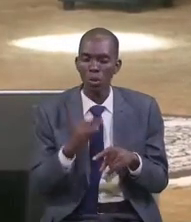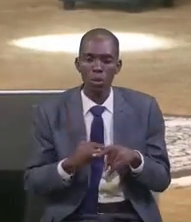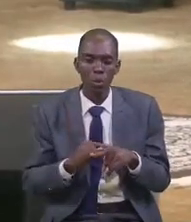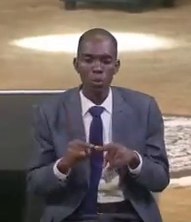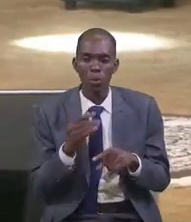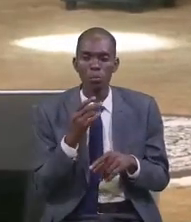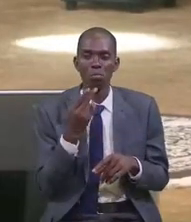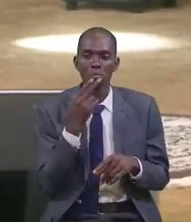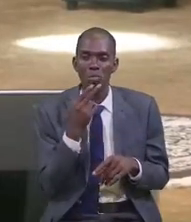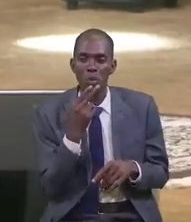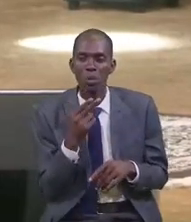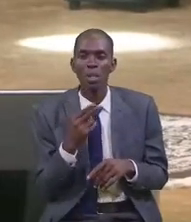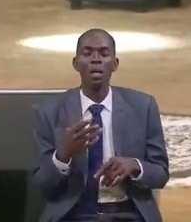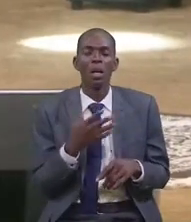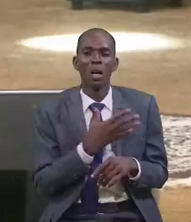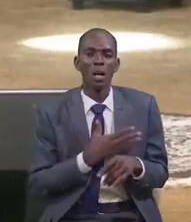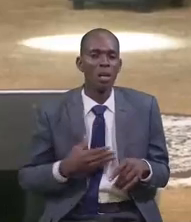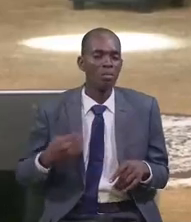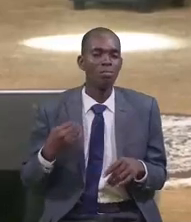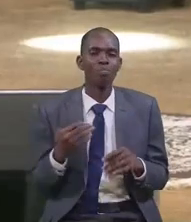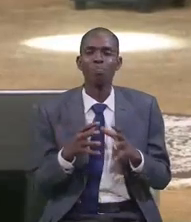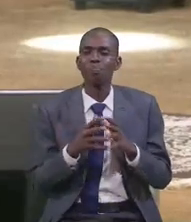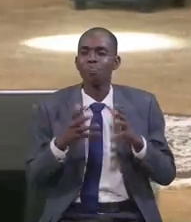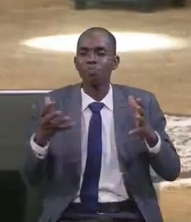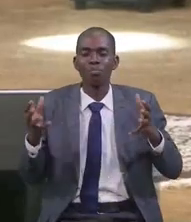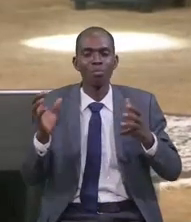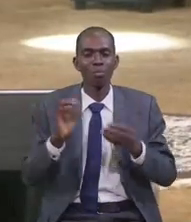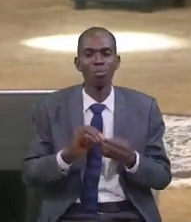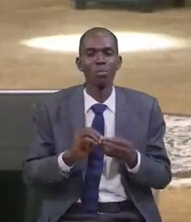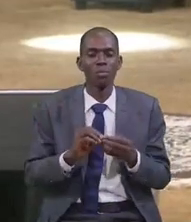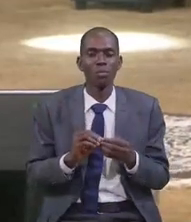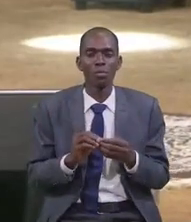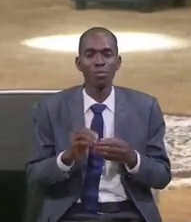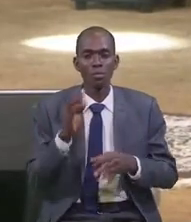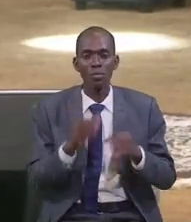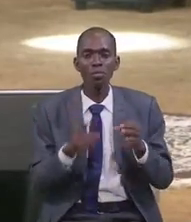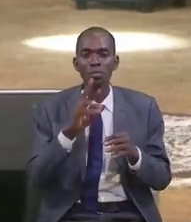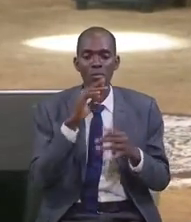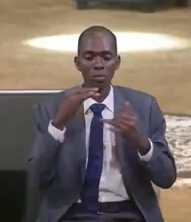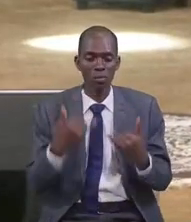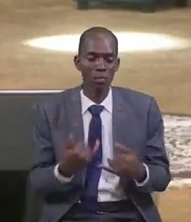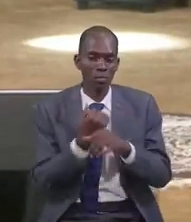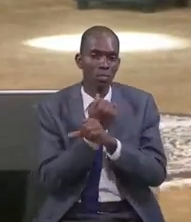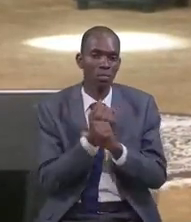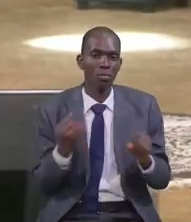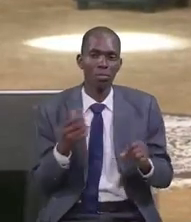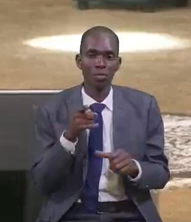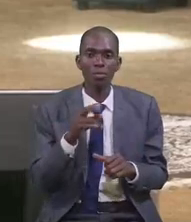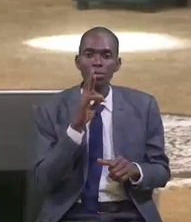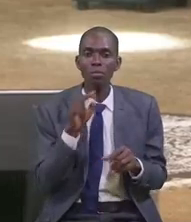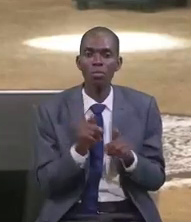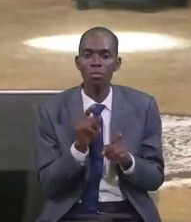une femme enceinte, tu ne peux pas boire si faire ceci. Et si tu as si tu es maintenant enfant de Dieu, une maman